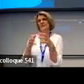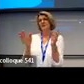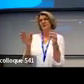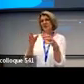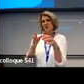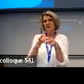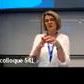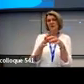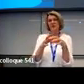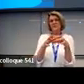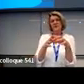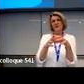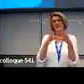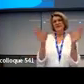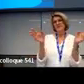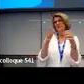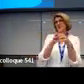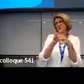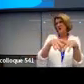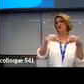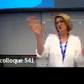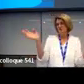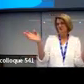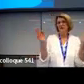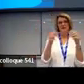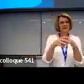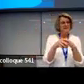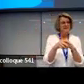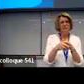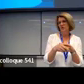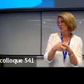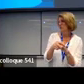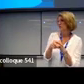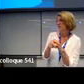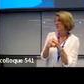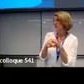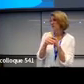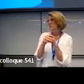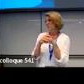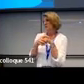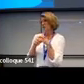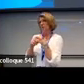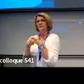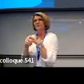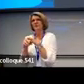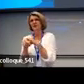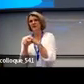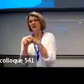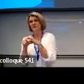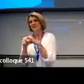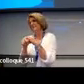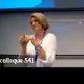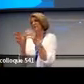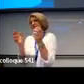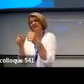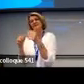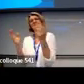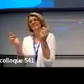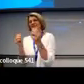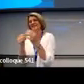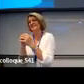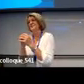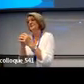visaient davantage les perceptions et les usages des étudiants ou des membres de la